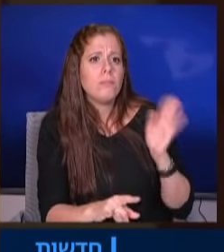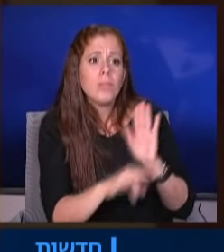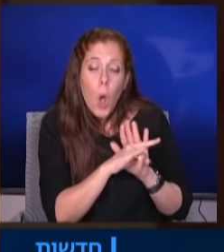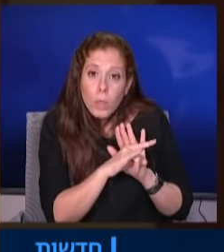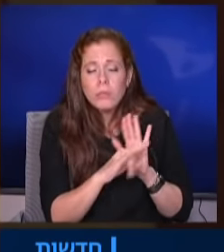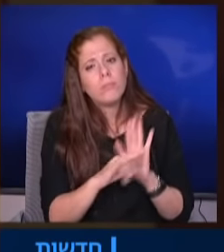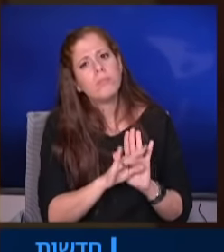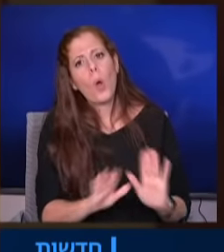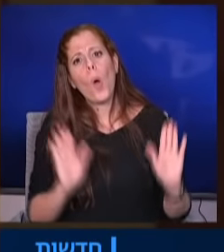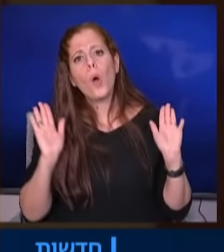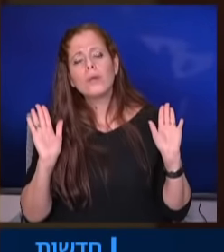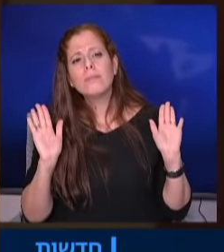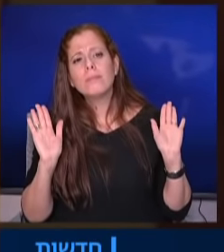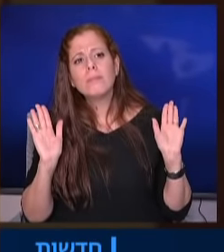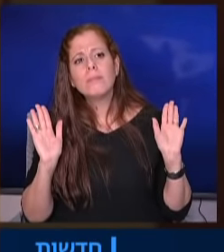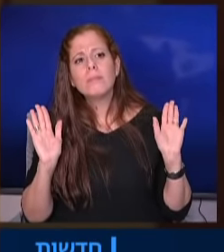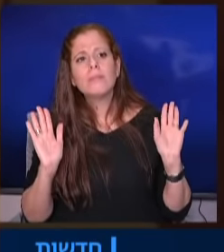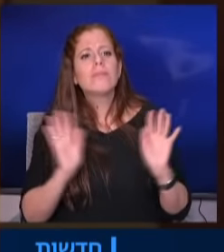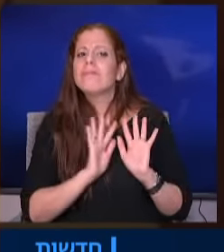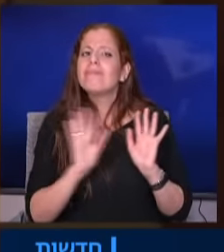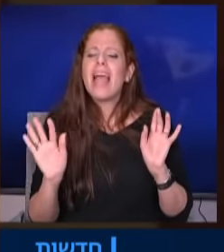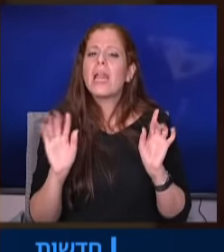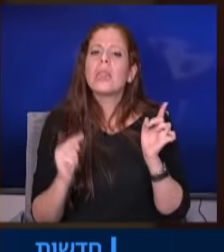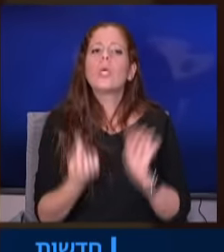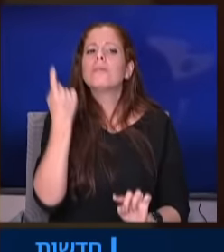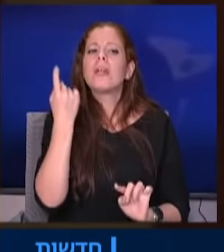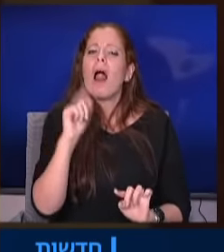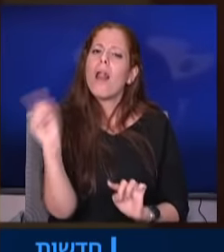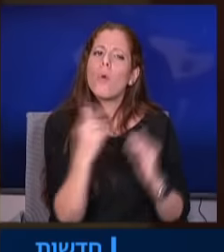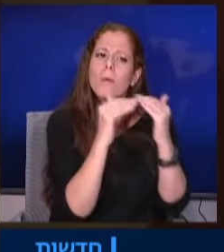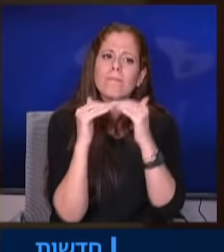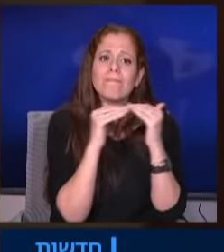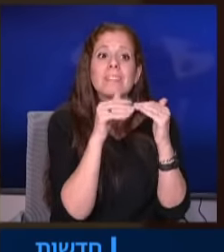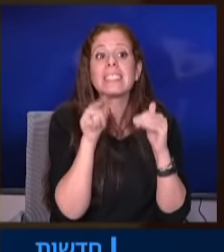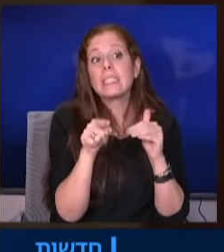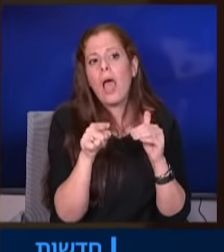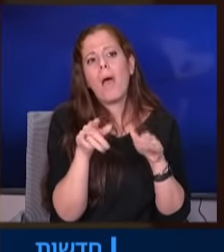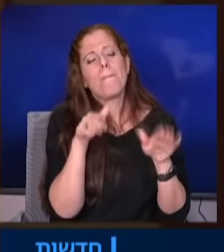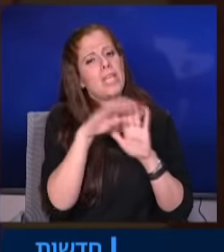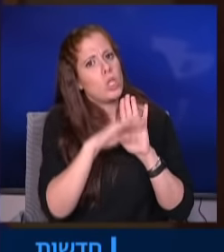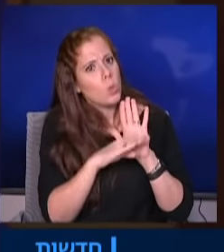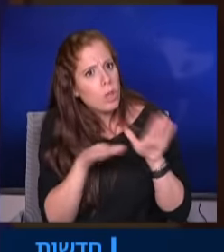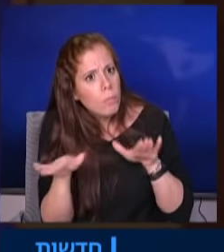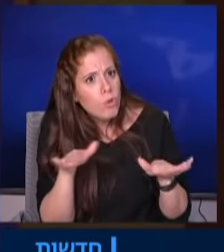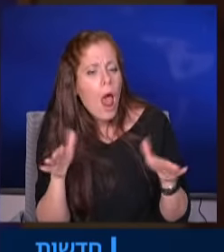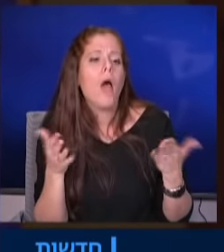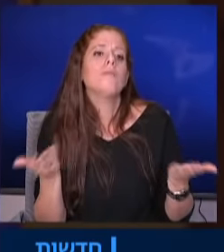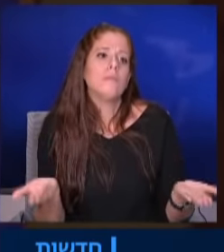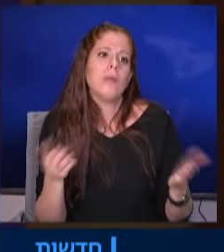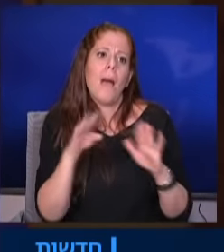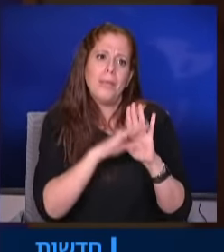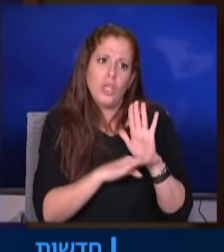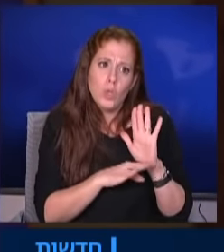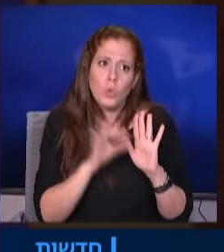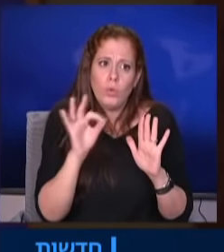rules, and there are no special cases. That's the policy of the government, and has been our government's strong border